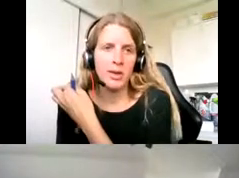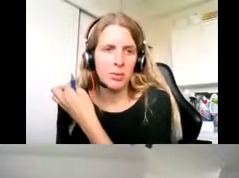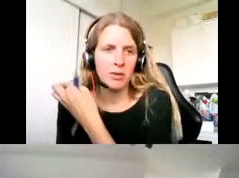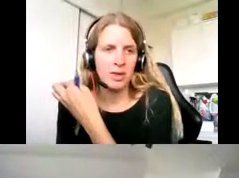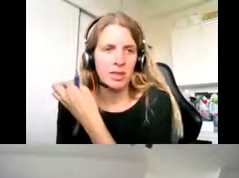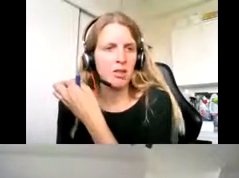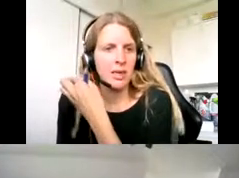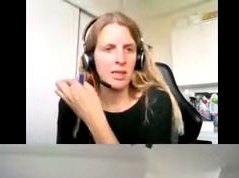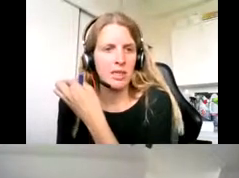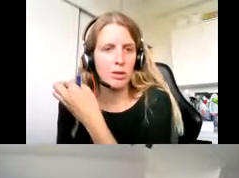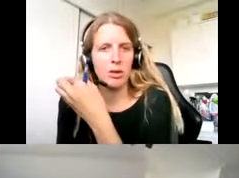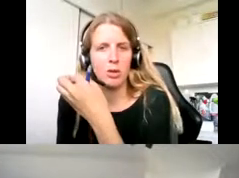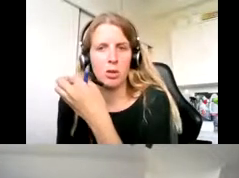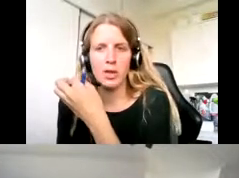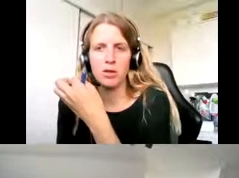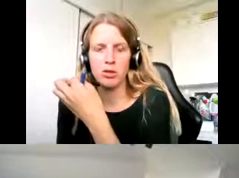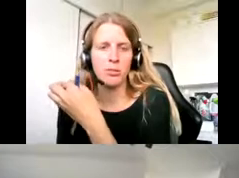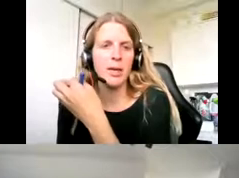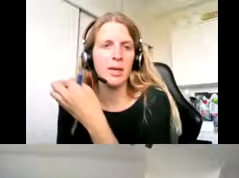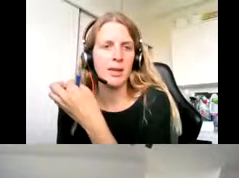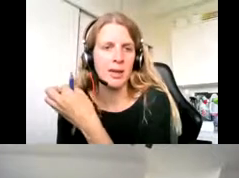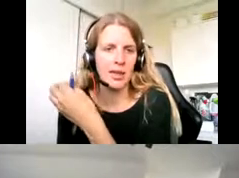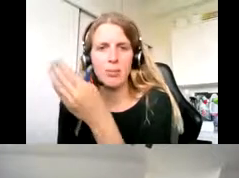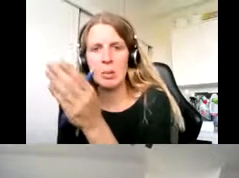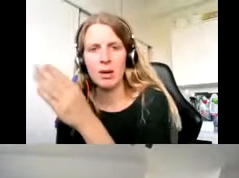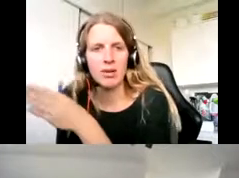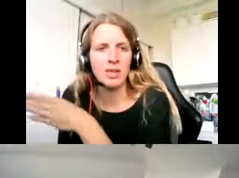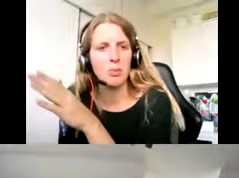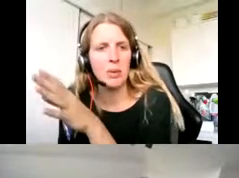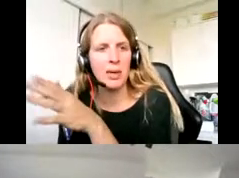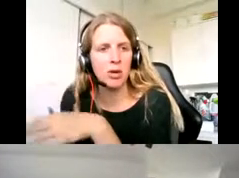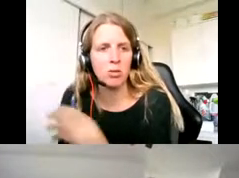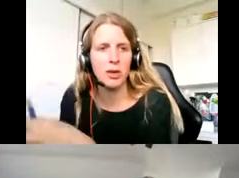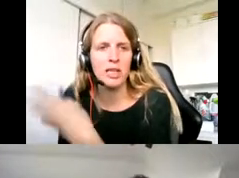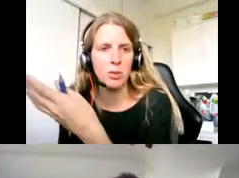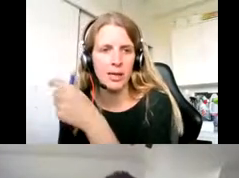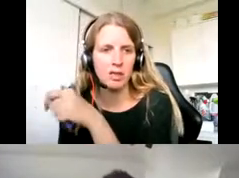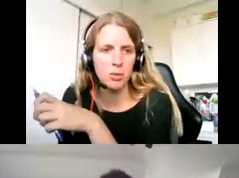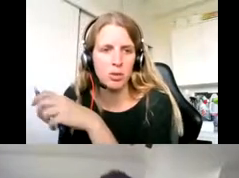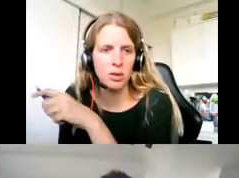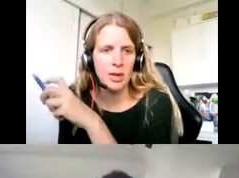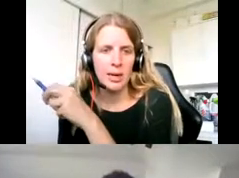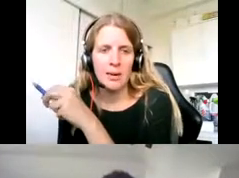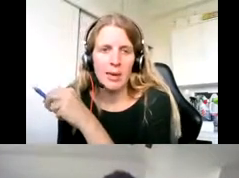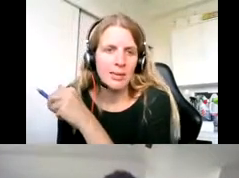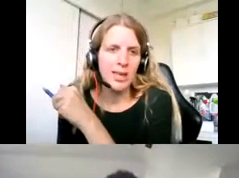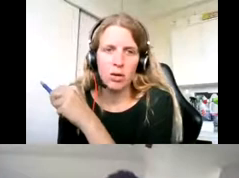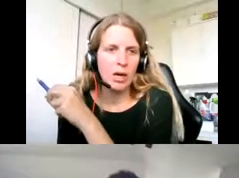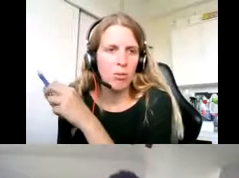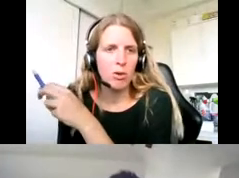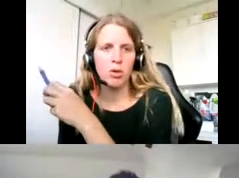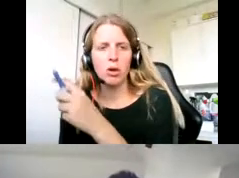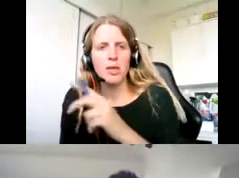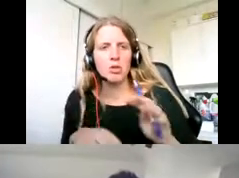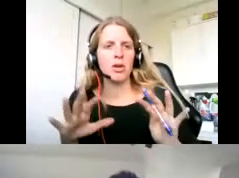bijvoorbeeld vrijwilligers bij VDS die normaal gezien met de lokale ondersteuner meegaan en een keer gaan piepen bij verschillende speelpleinen om zo wat inspiratie op te doen. Maar dit jaar